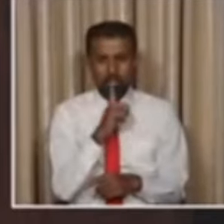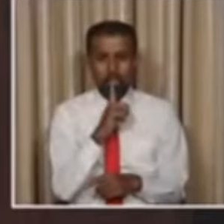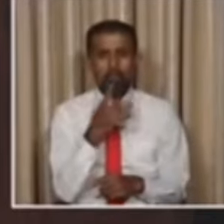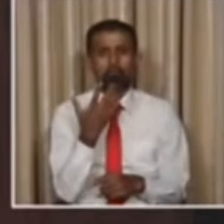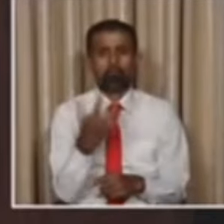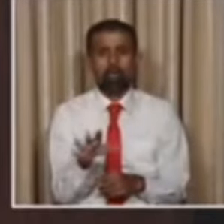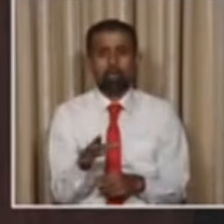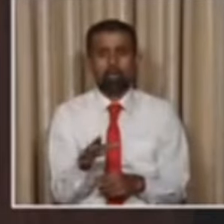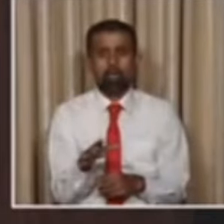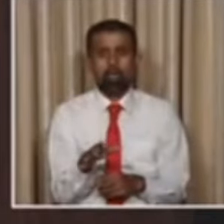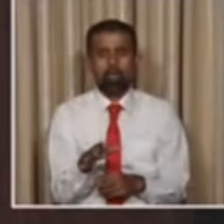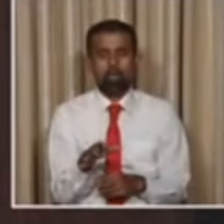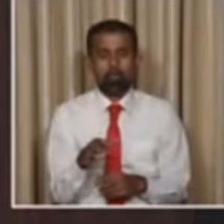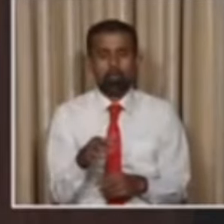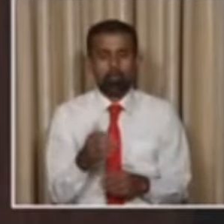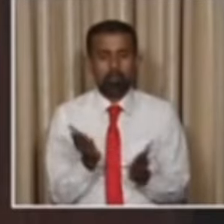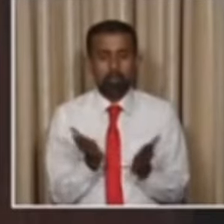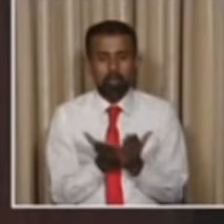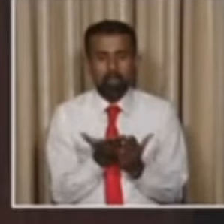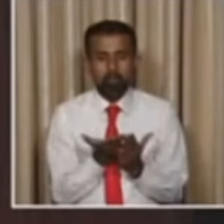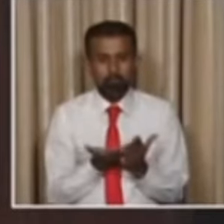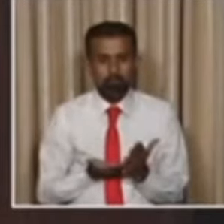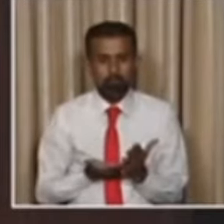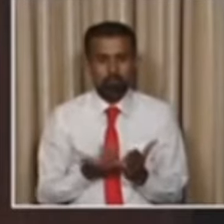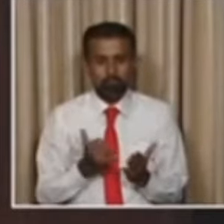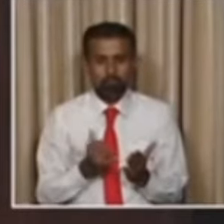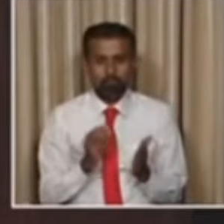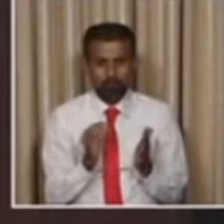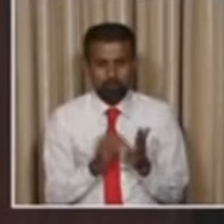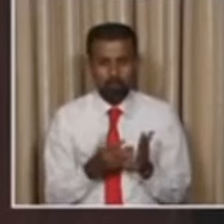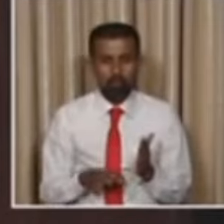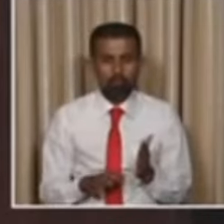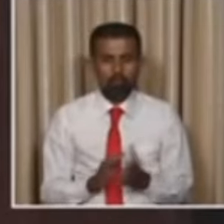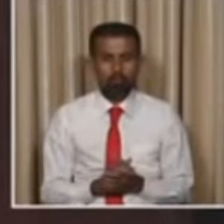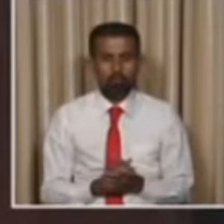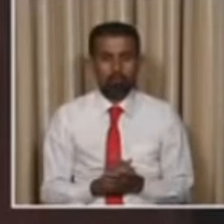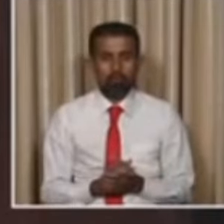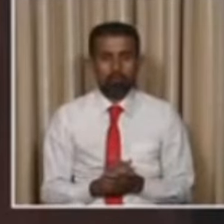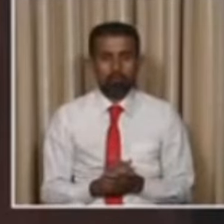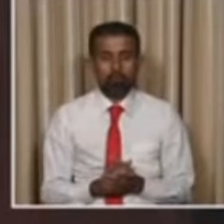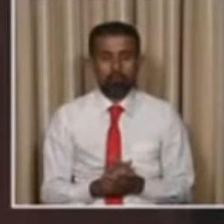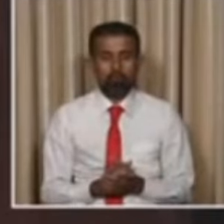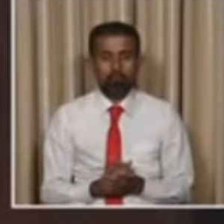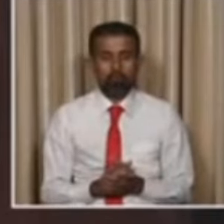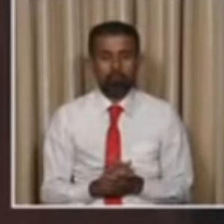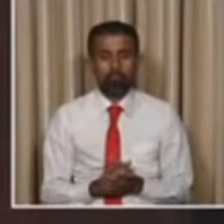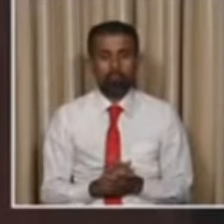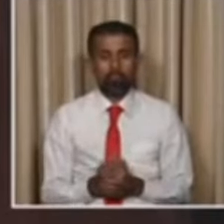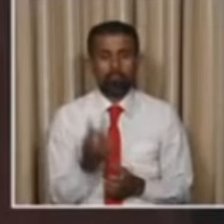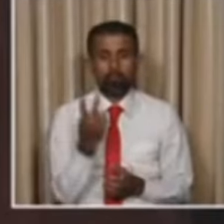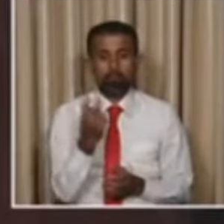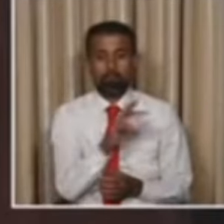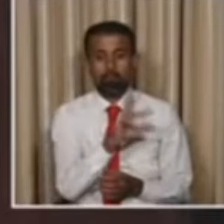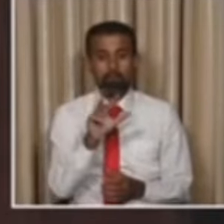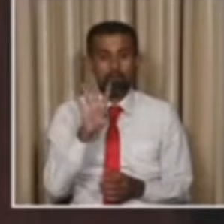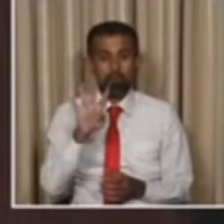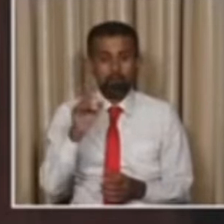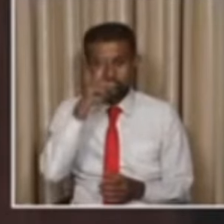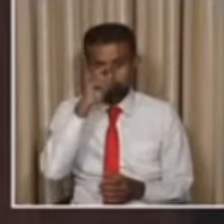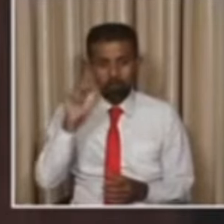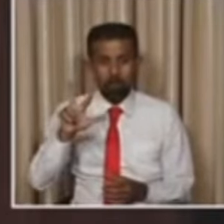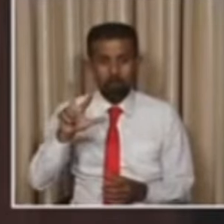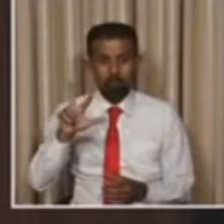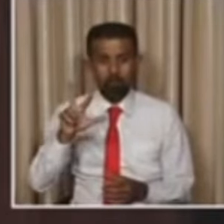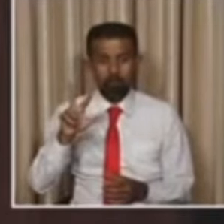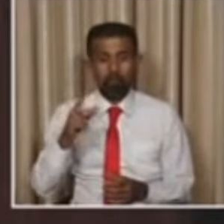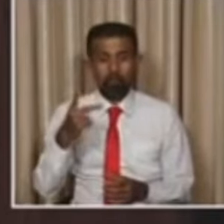කිරීම පිළිබඳව මේ මෙතන තියෙනවා අපේ මේ සමහර තැන්වල කියවිච්ච දේවල් තියෙනවා. මේකේ 2019 4 මාසේ 8 වෙනිදා